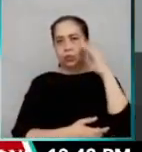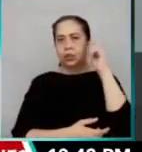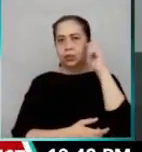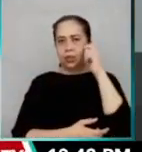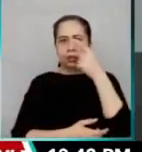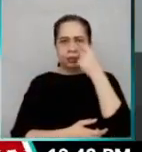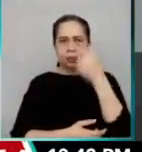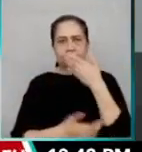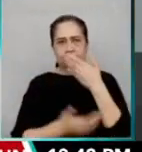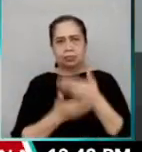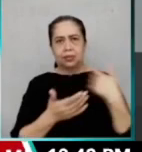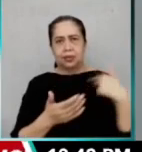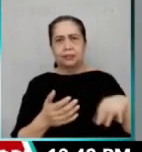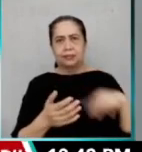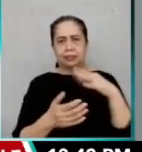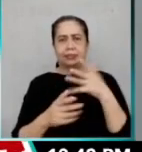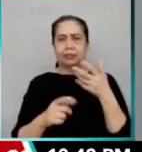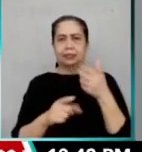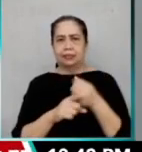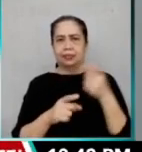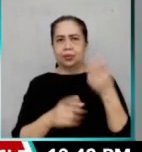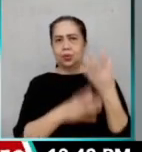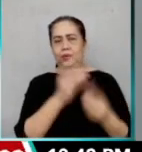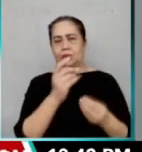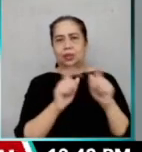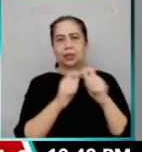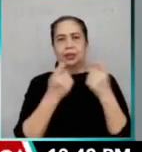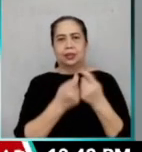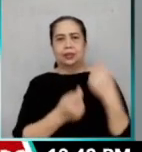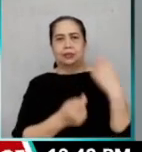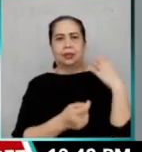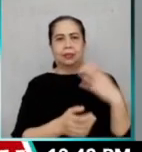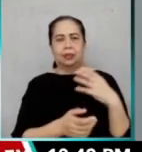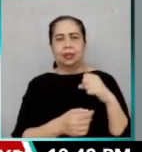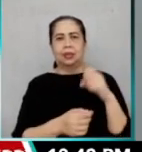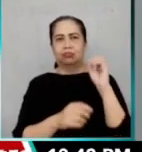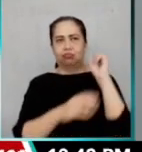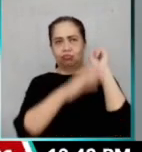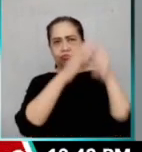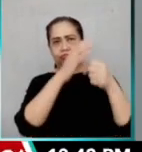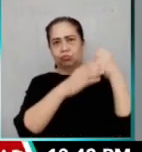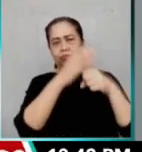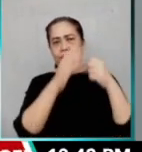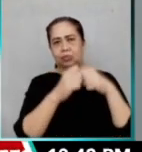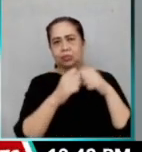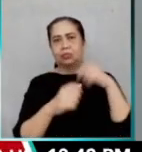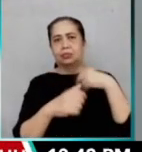magiging epekto ng pagkawala ng team captain at scorer sa kanilang laban sa linggo.